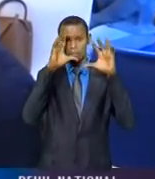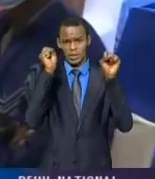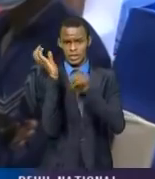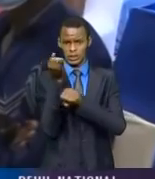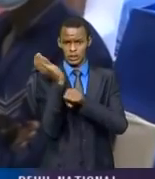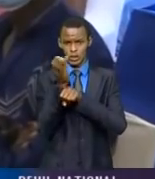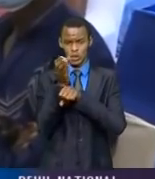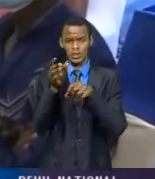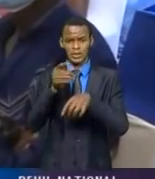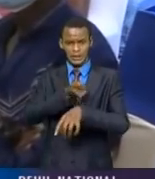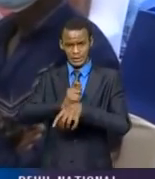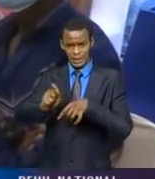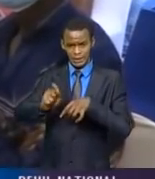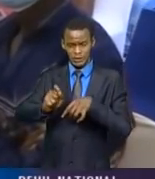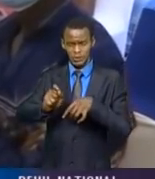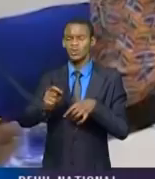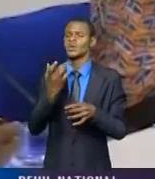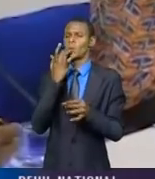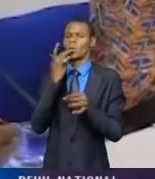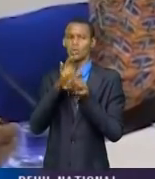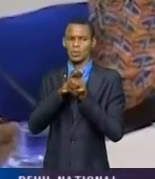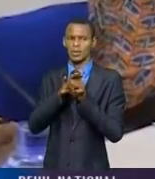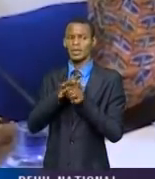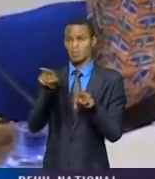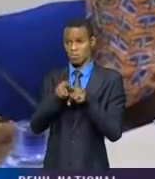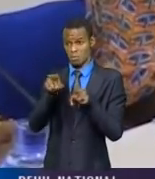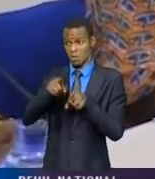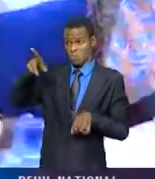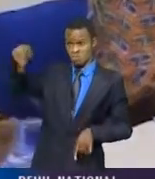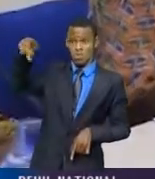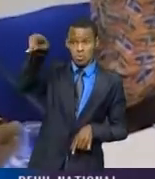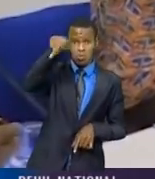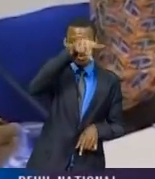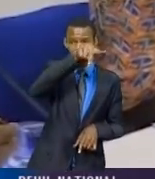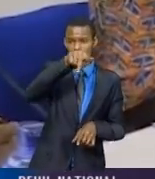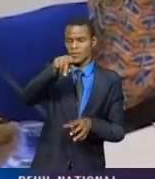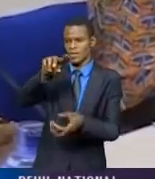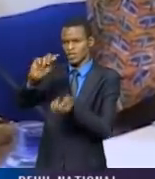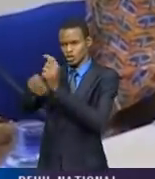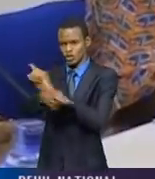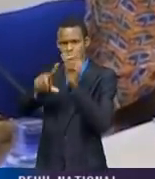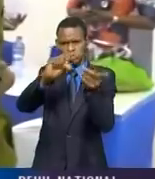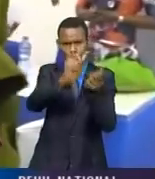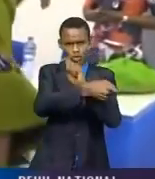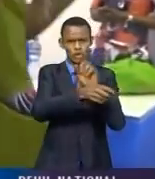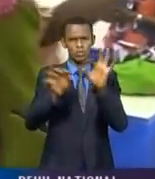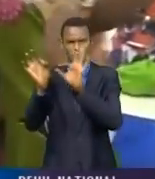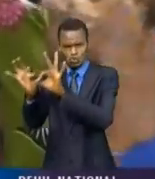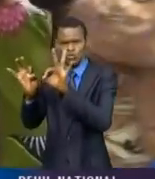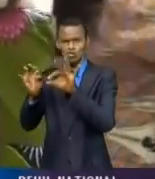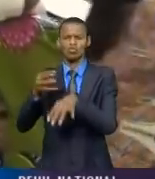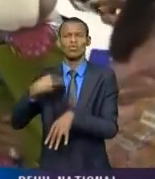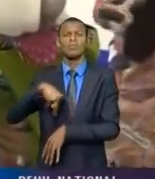poursuivre cette démarche à travers les provinces pour le renouvellement des membres dans chaque coordination provinciale c'est qu'ils prouvent à suffisance